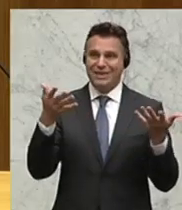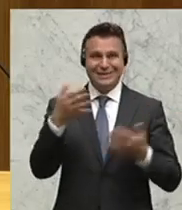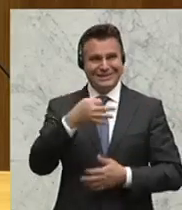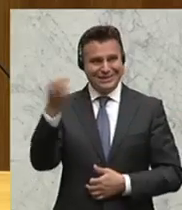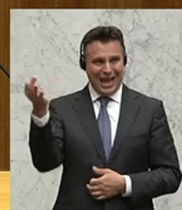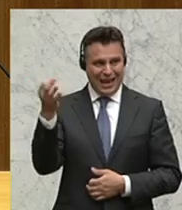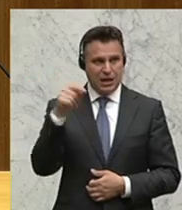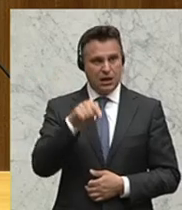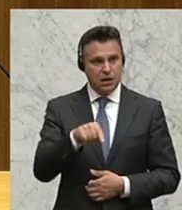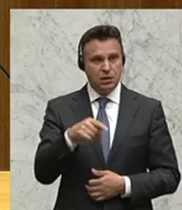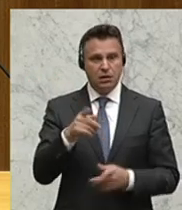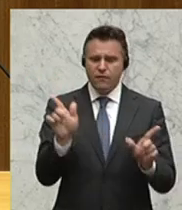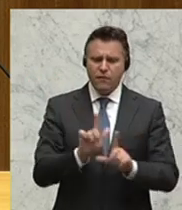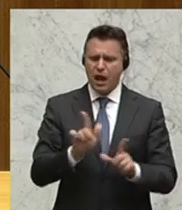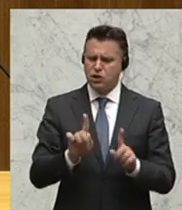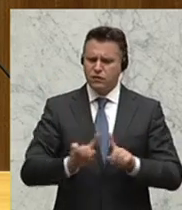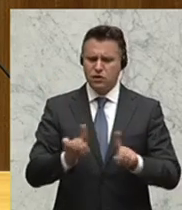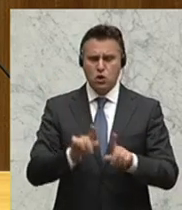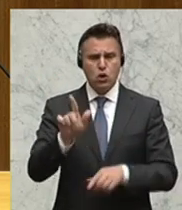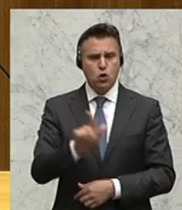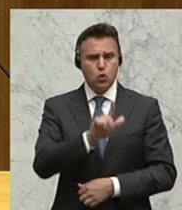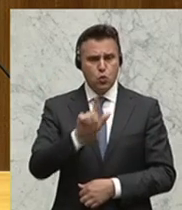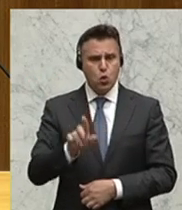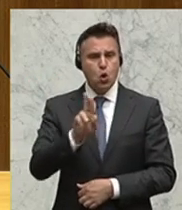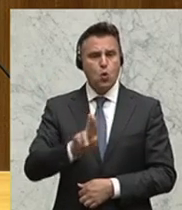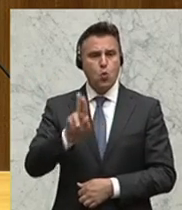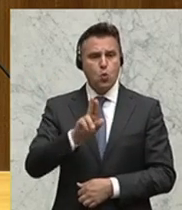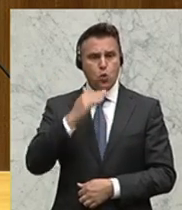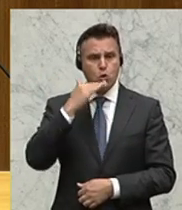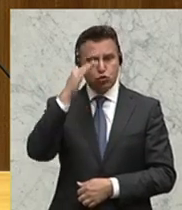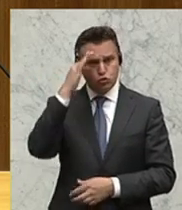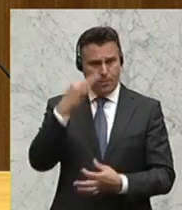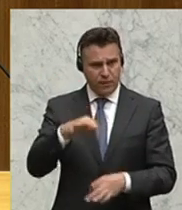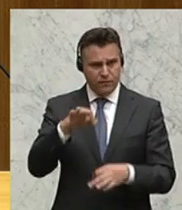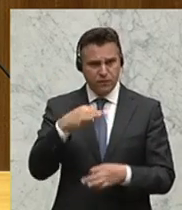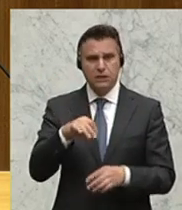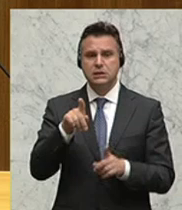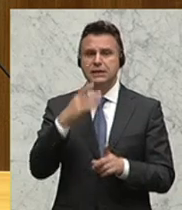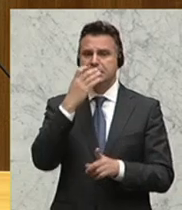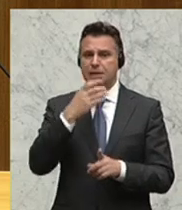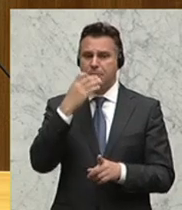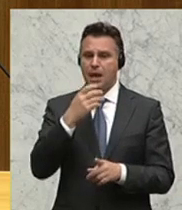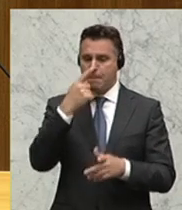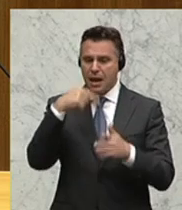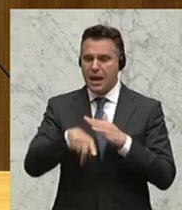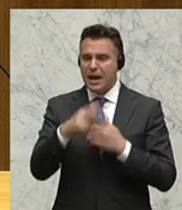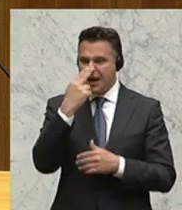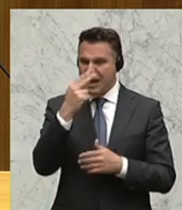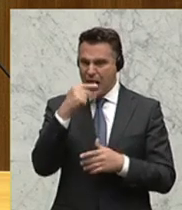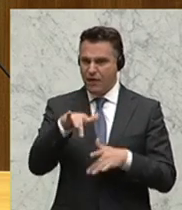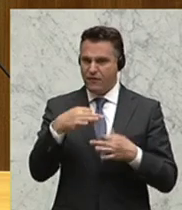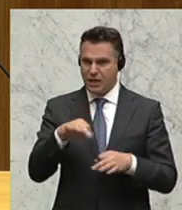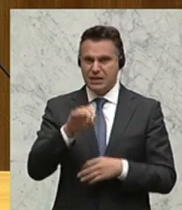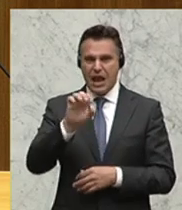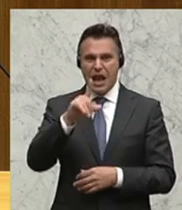richtiger Veranstaltungsreigen findet statt. Im Juli das Uhudler Sommerfest, im September ein Kellerviertelfest in